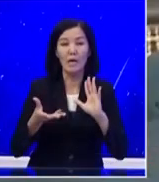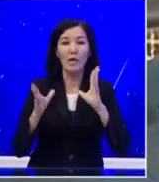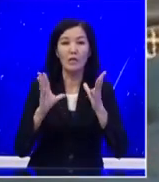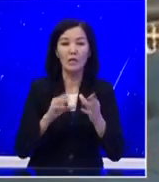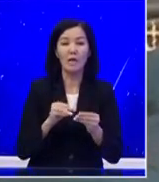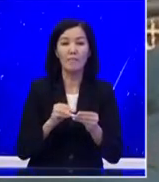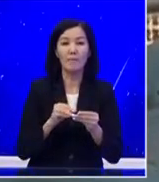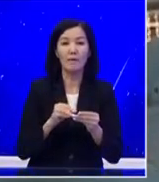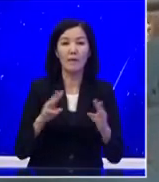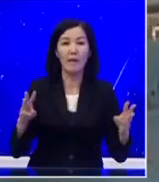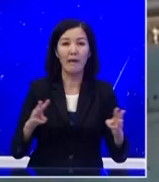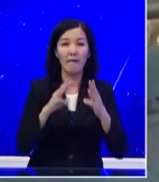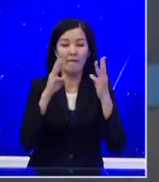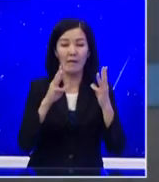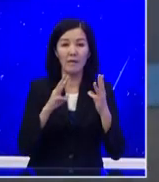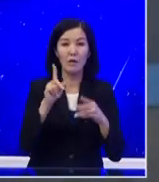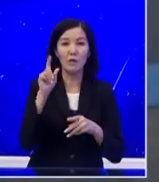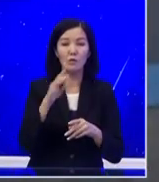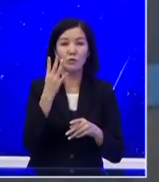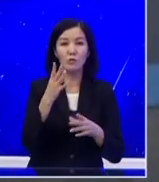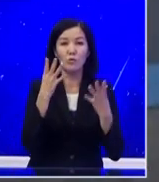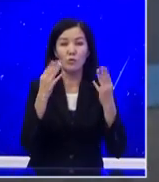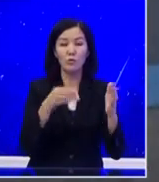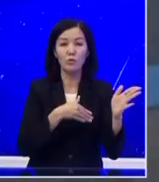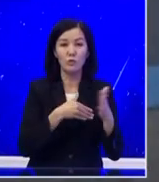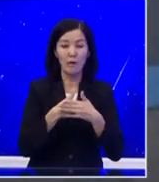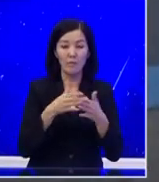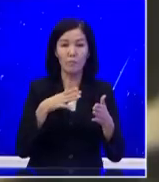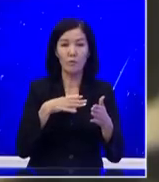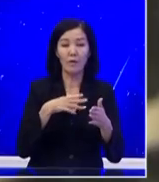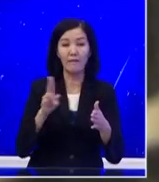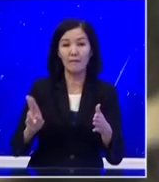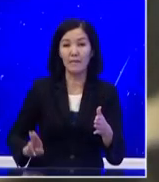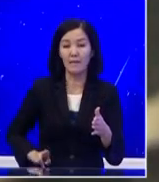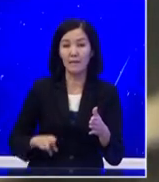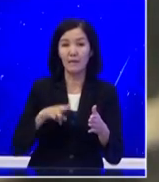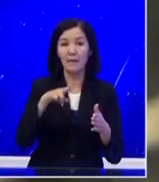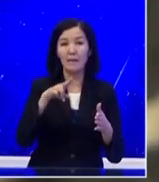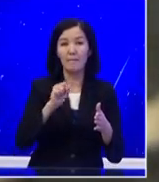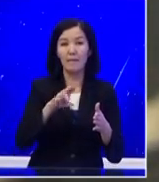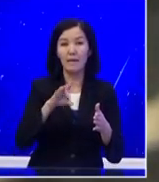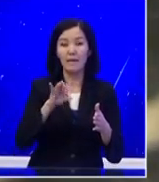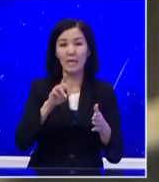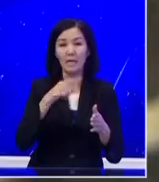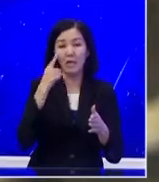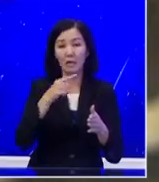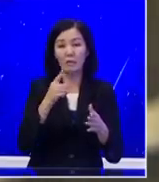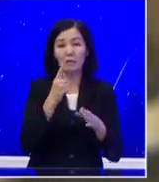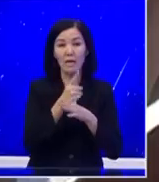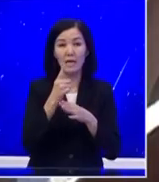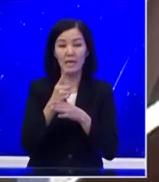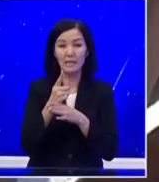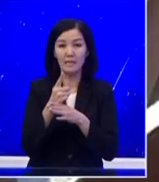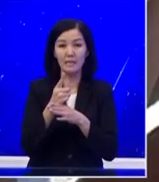символы саналатын Эйфель мұнарасы 104 күн жабық болған. Мұнара директоры Патрик Бранконың айтуынша, карантин кесірінен